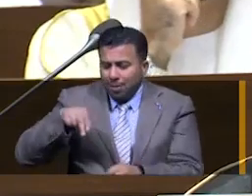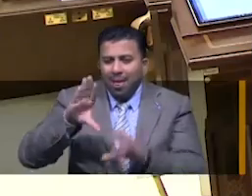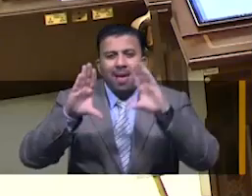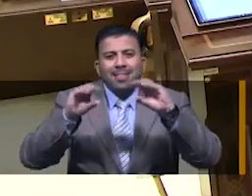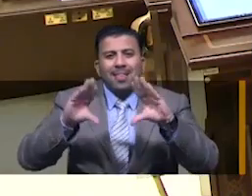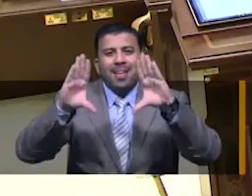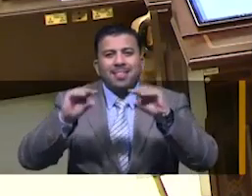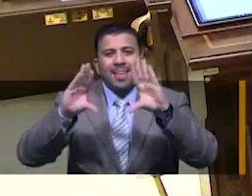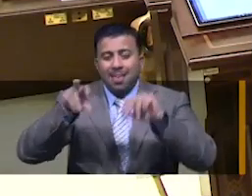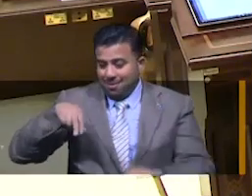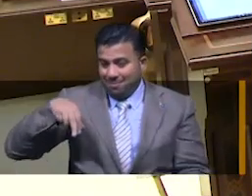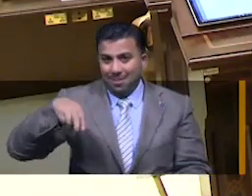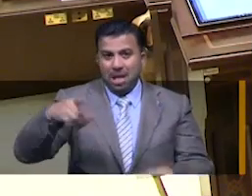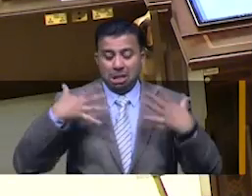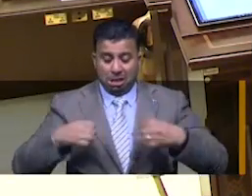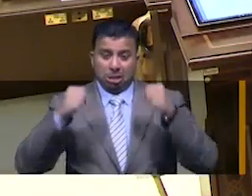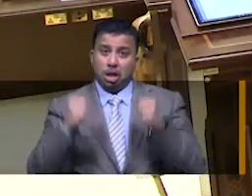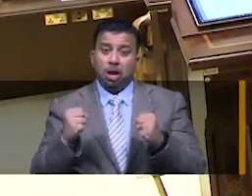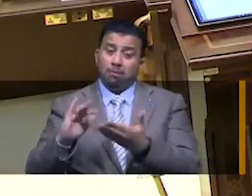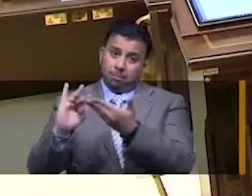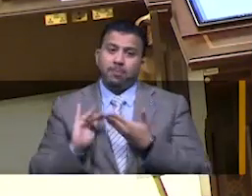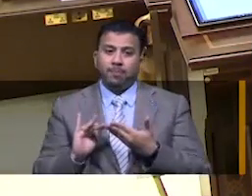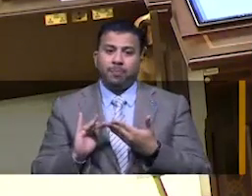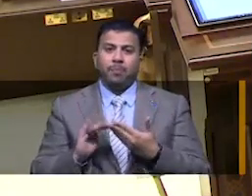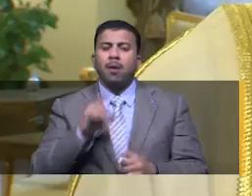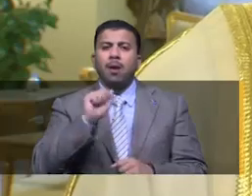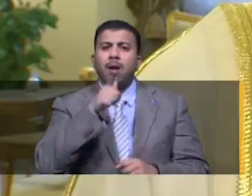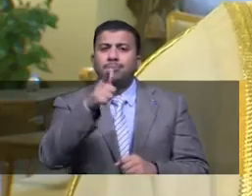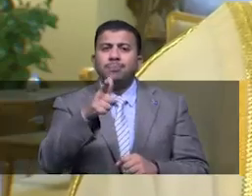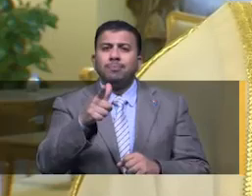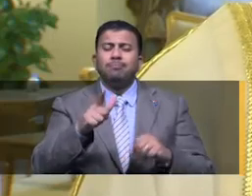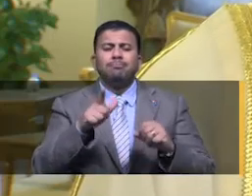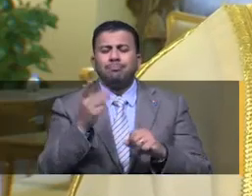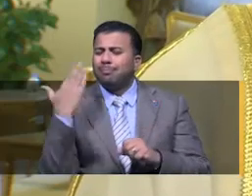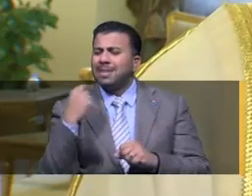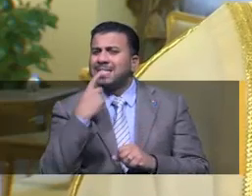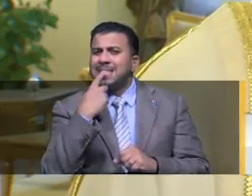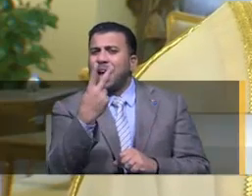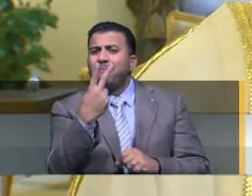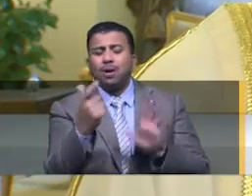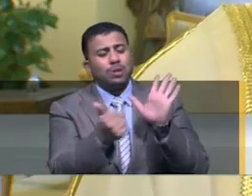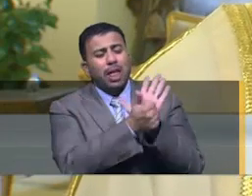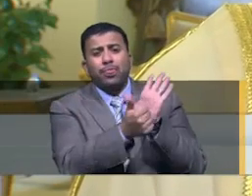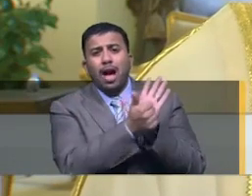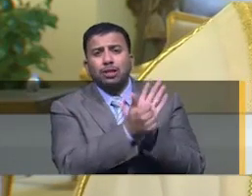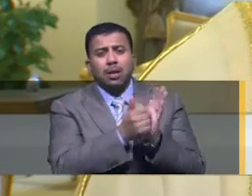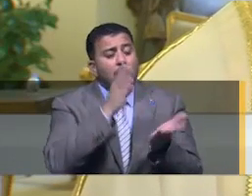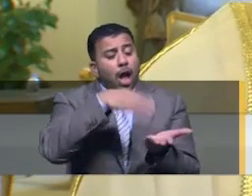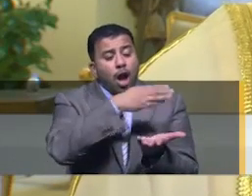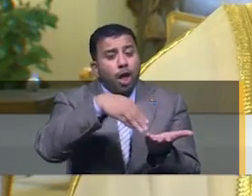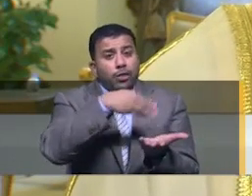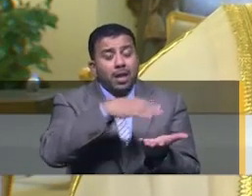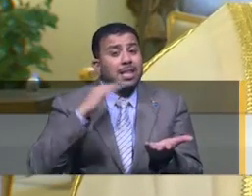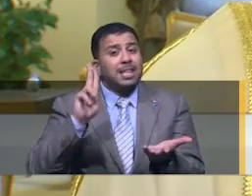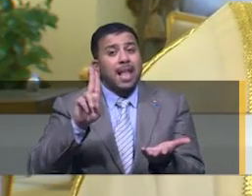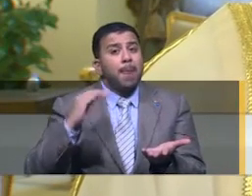المطاطية بمواصفات صحية. تم توضيح ما تم إنجازه خلال عام 2016 من ضمن الخطة التنموية،